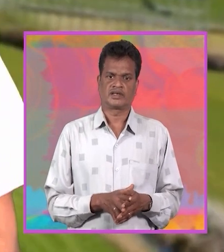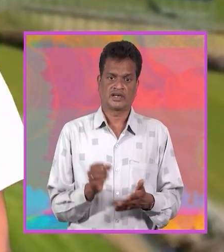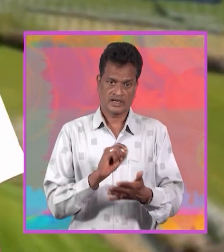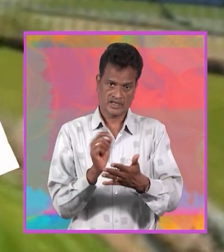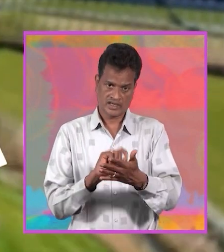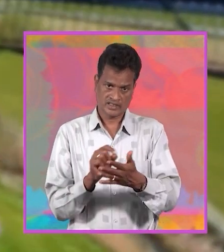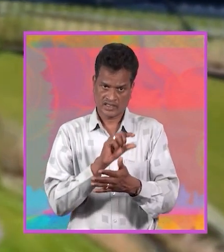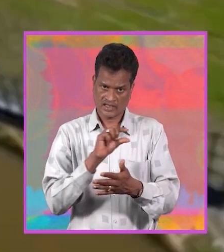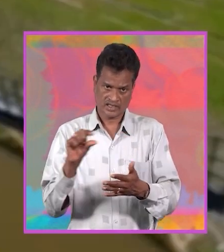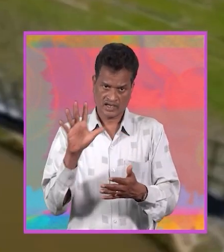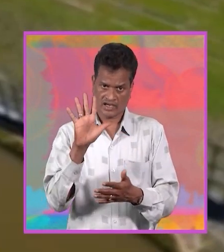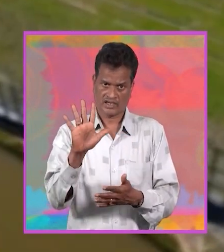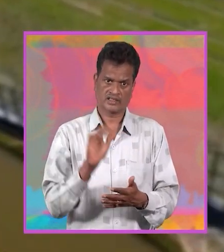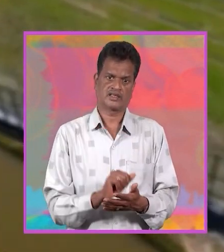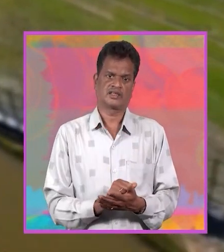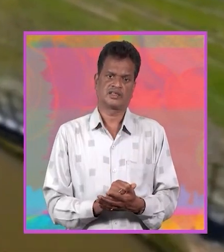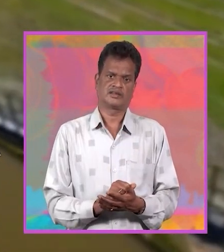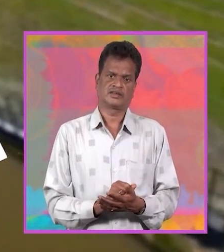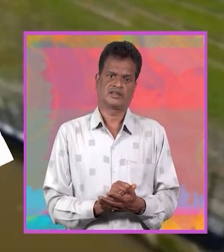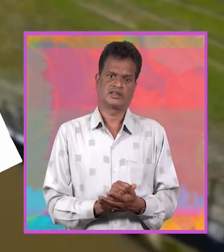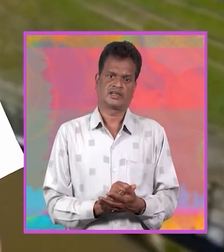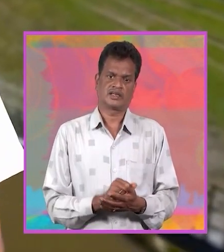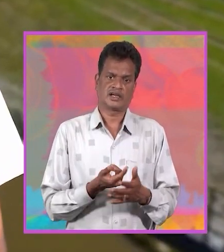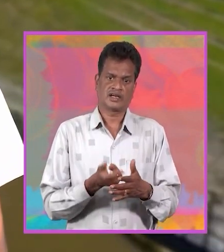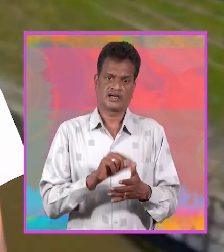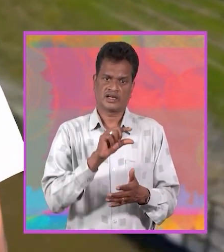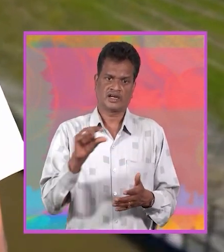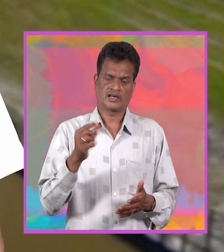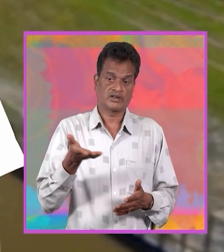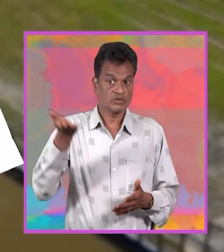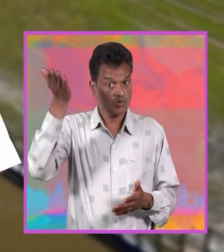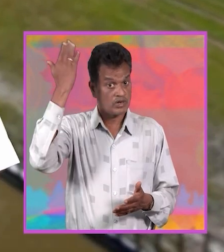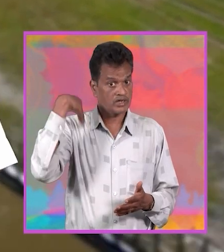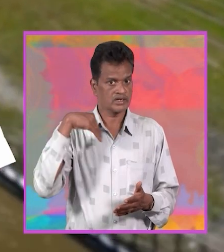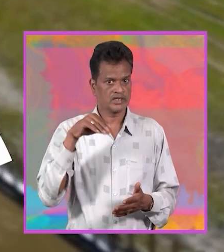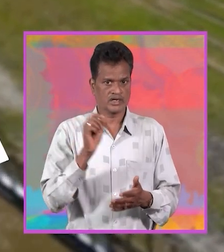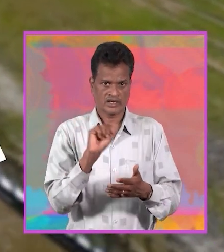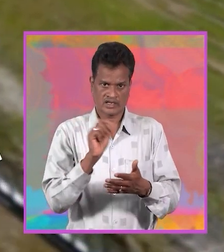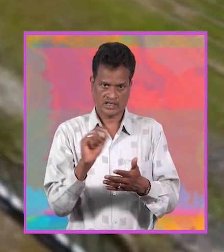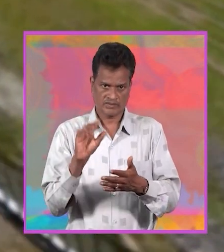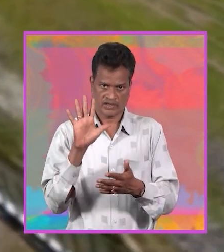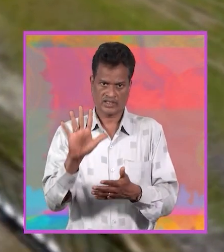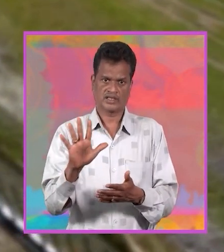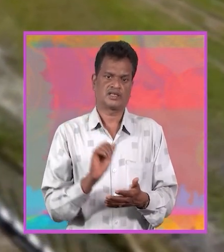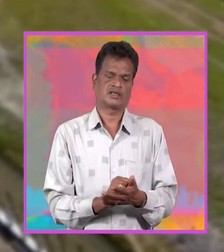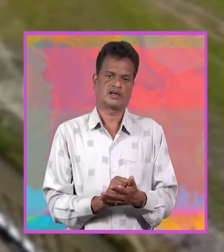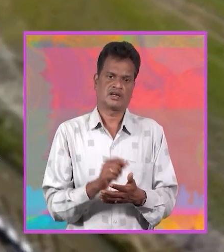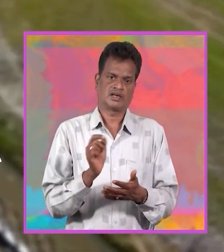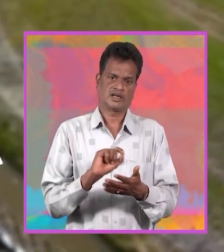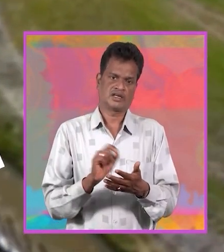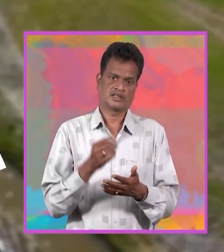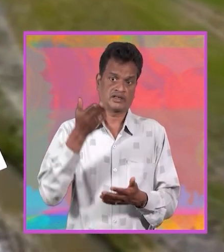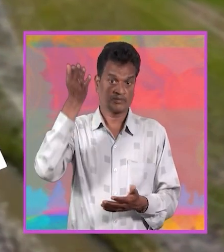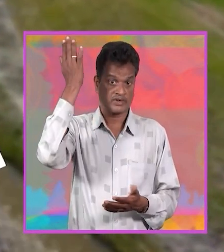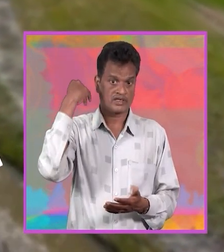இலக்கணம் ஐந்தேதான் இலக்கியம் படைக்க தோன்றியது. எழுதிய இலக்கணம் ஐந்தேதான்